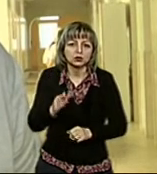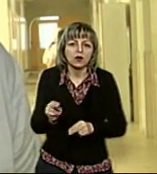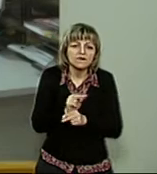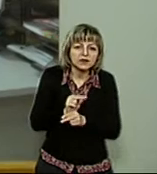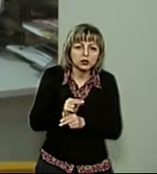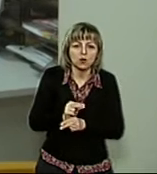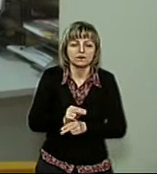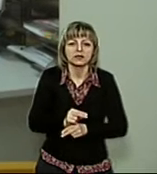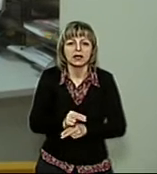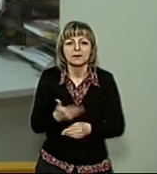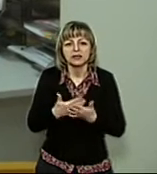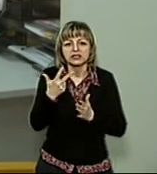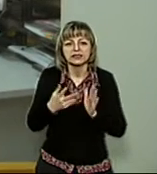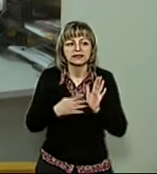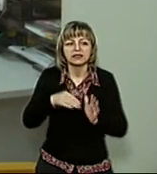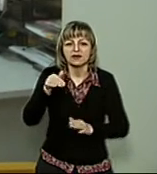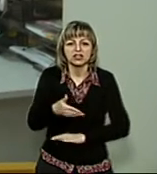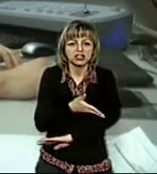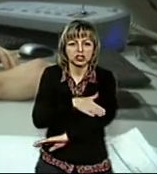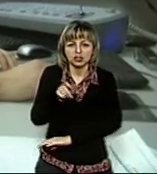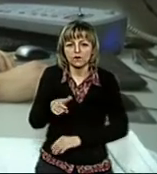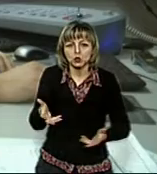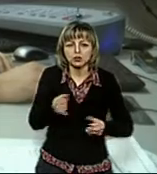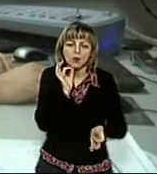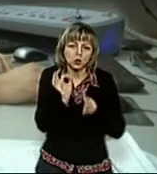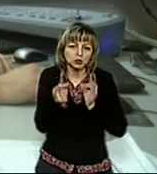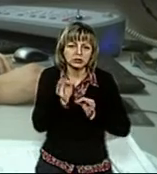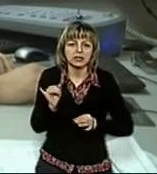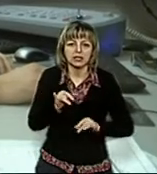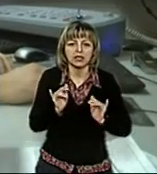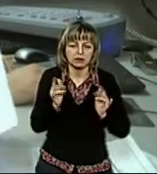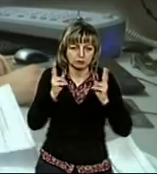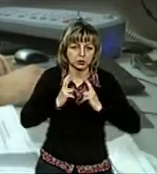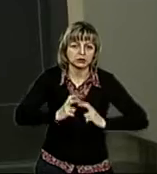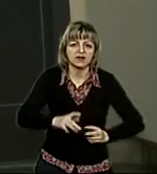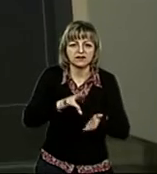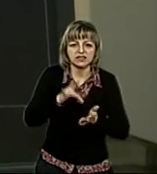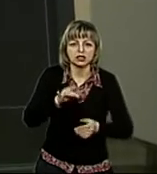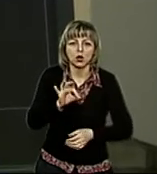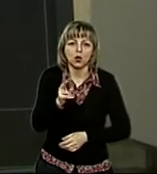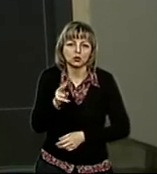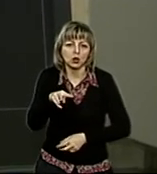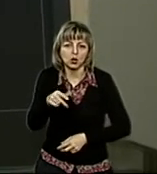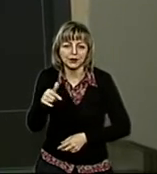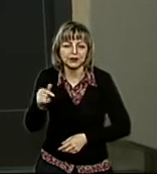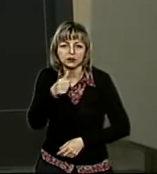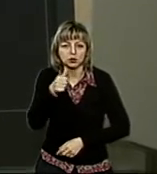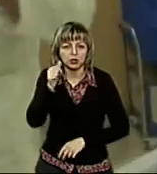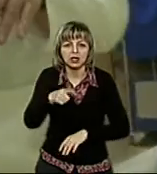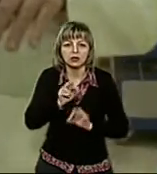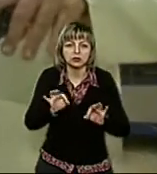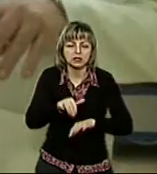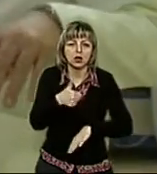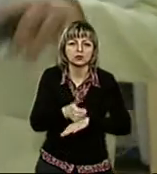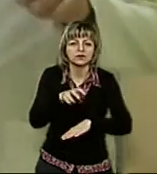відновлення молочної залози. Майже 39 тисяч волинян отримали консультацію та пройшли обстеження в Центрі онкології торік, каже головний